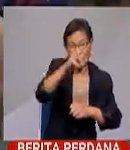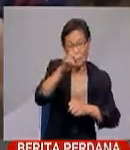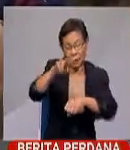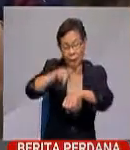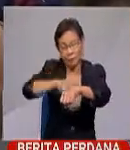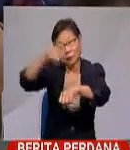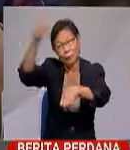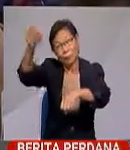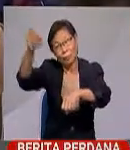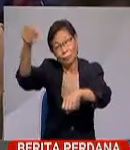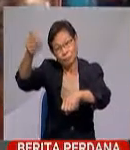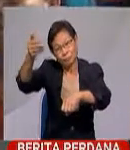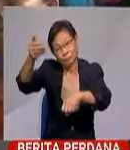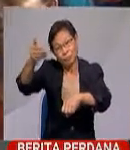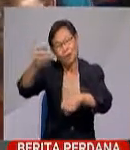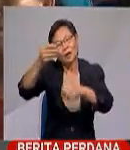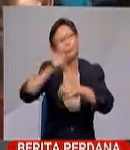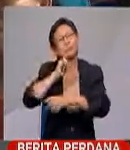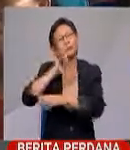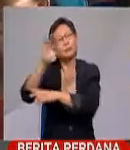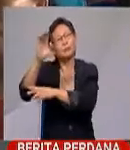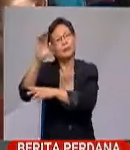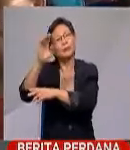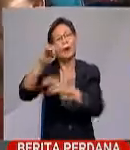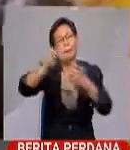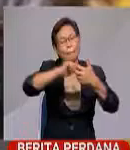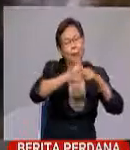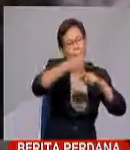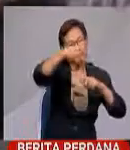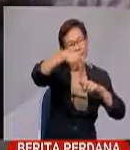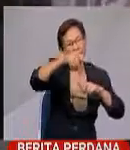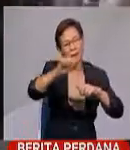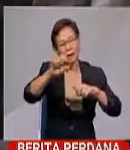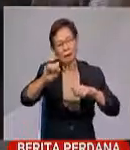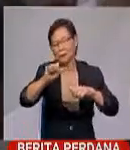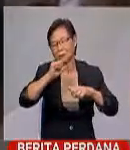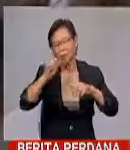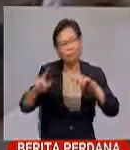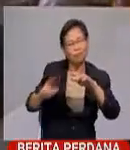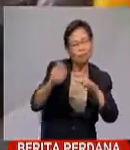berucap dalam majlis sama, memberi jaminan bahawa isu PSS